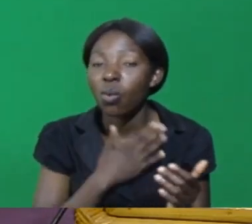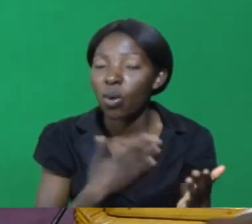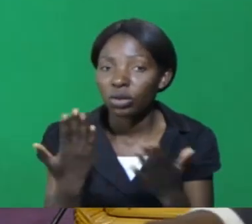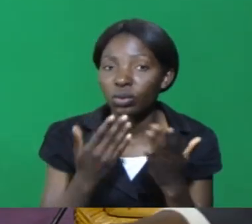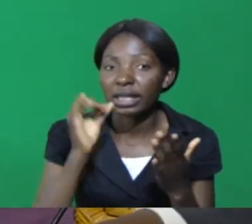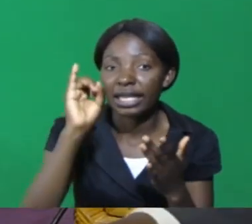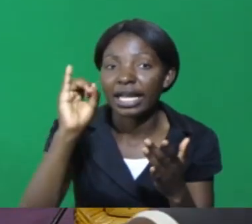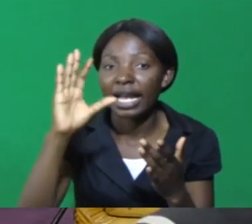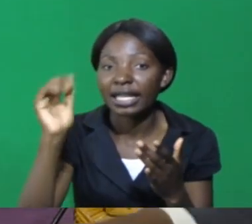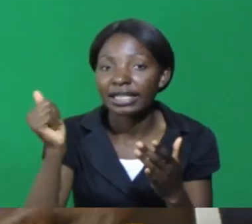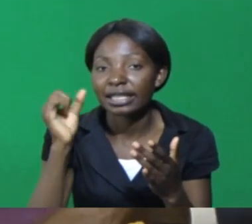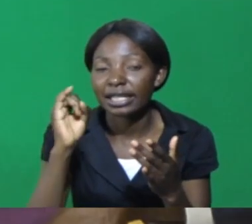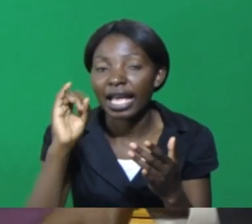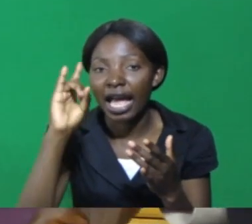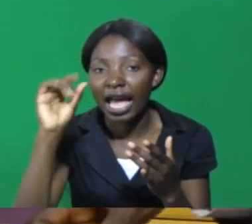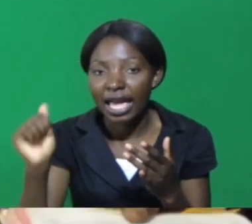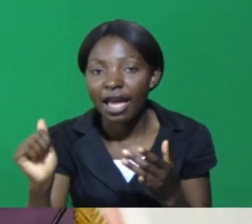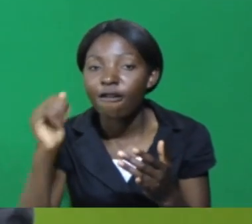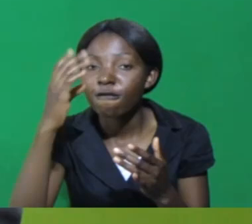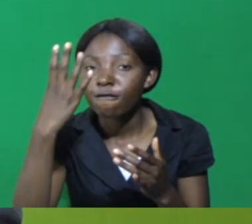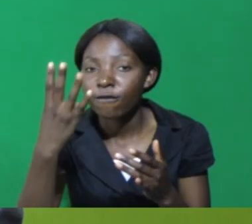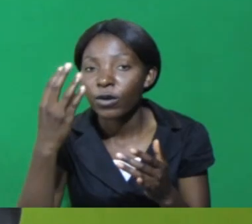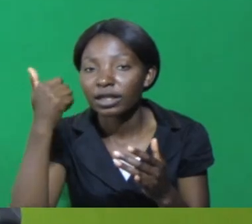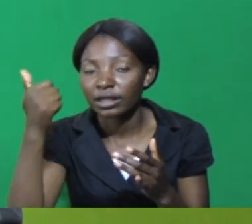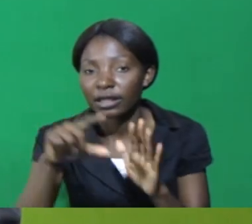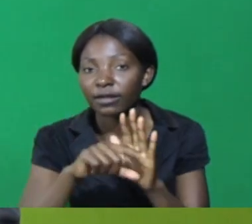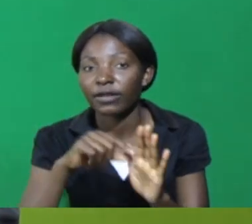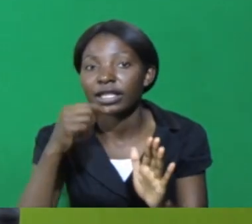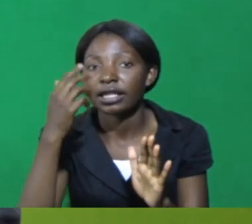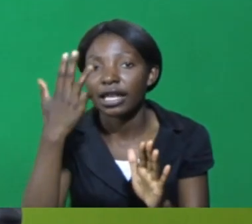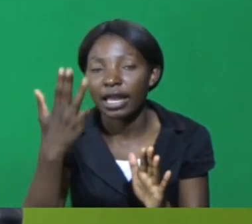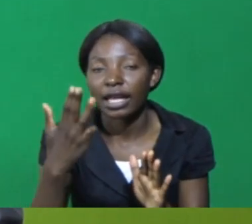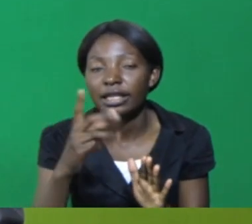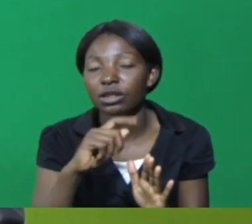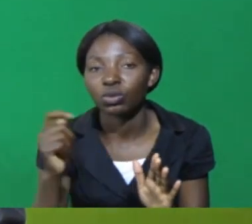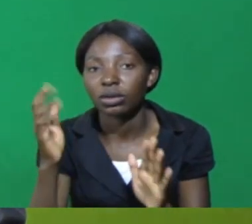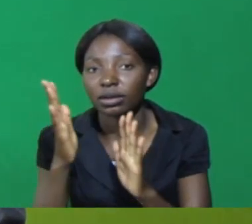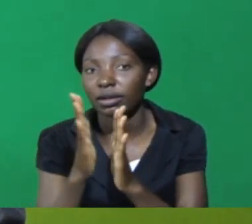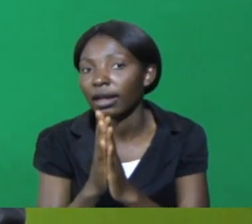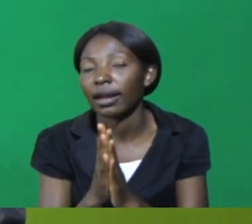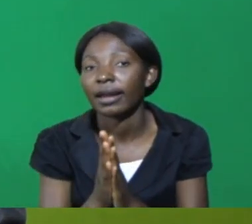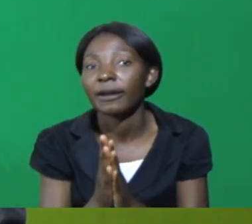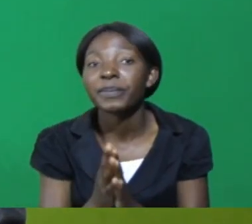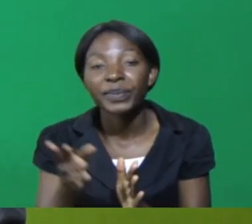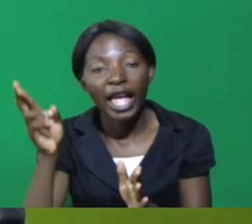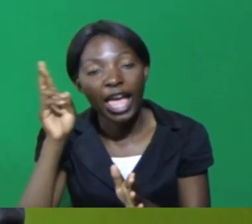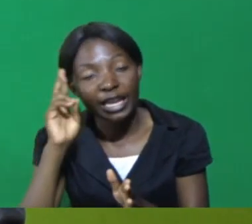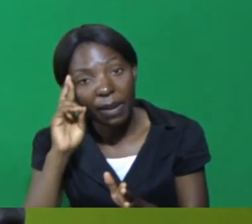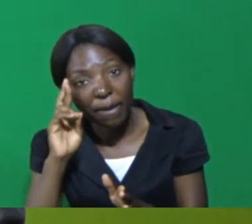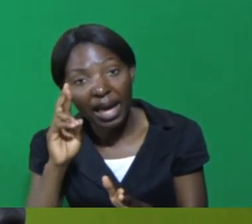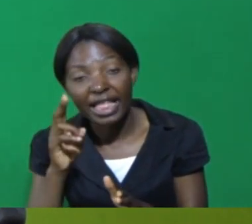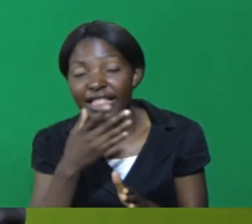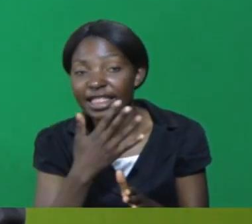kuna Isaiah 46 verse 9 kusvika pa10. Isaiah 46 verse 9 neverse 10. Rangarirai zvinhu